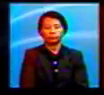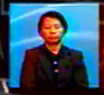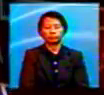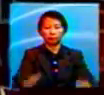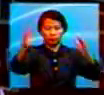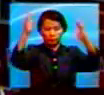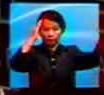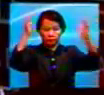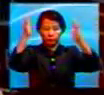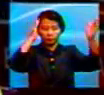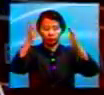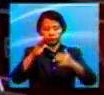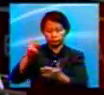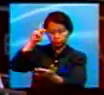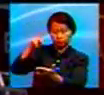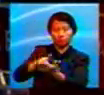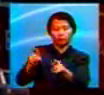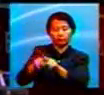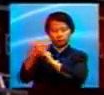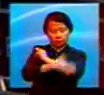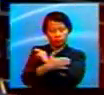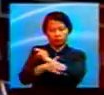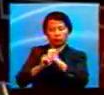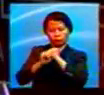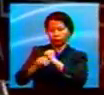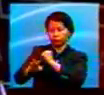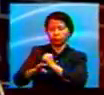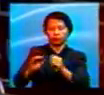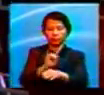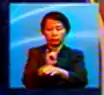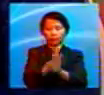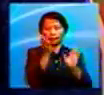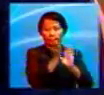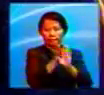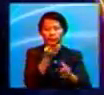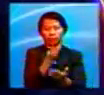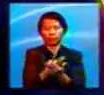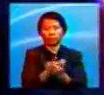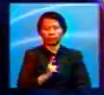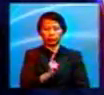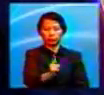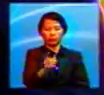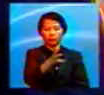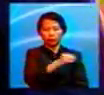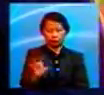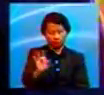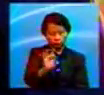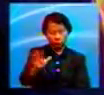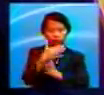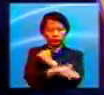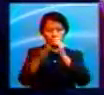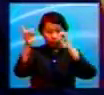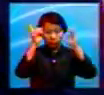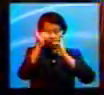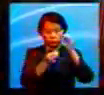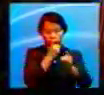Sementara itu, Malaysia bukan sahaja dikenali sebagai negara pelopor bagi industri perbankan dan kewangan Islam, malah satu-satunya negara di